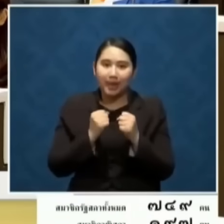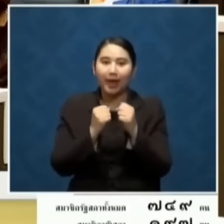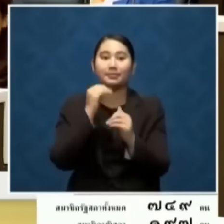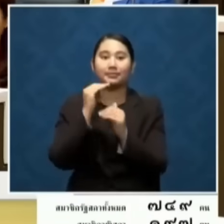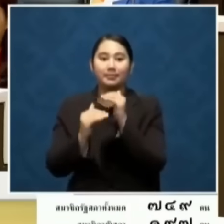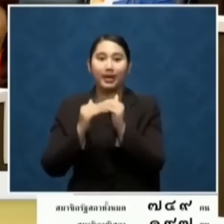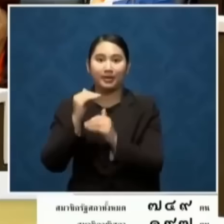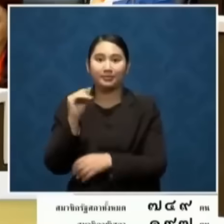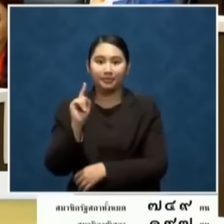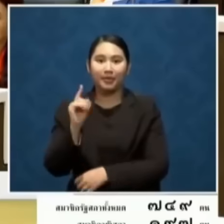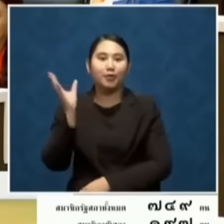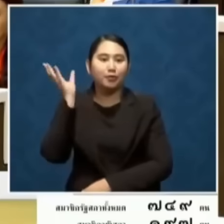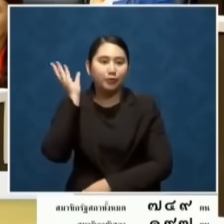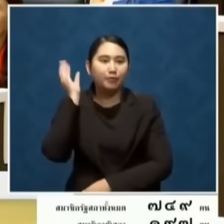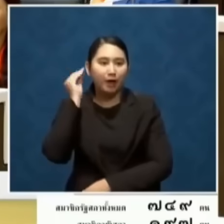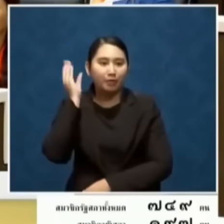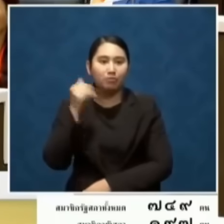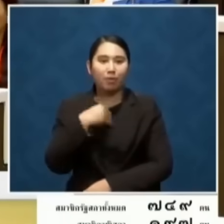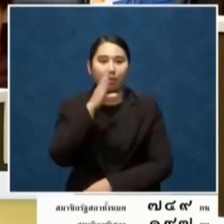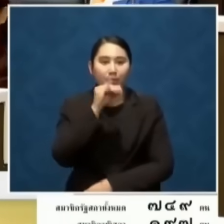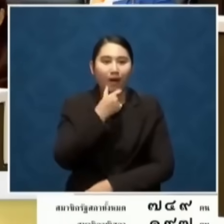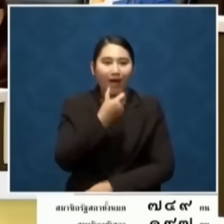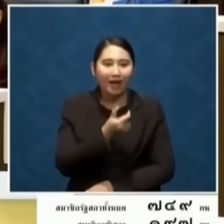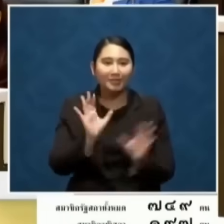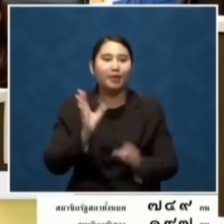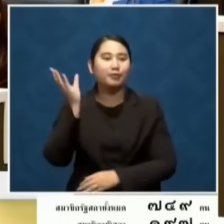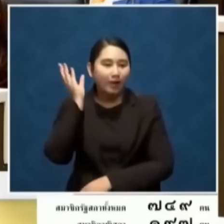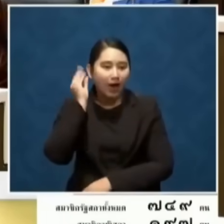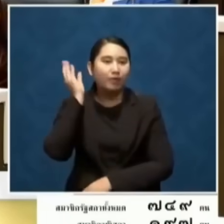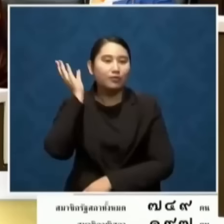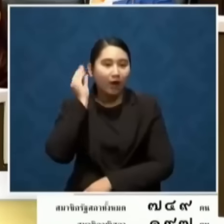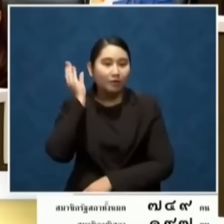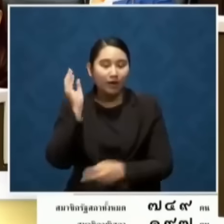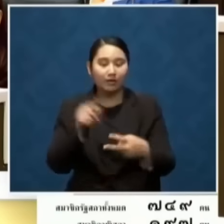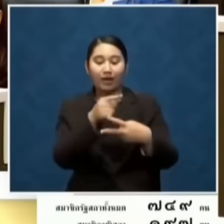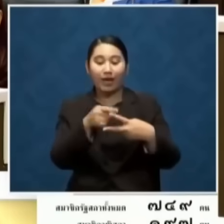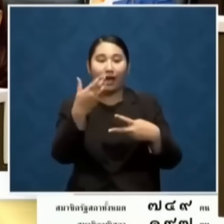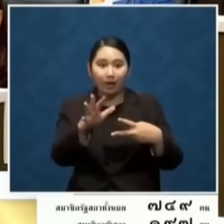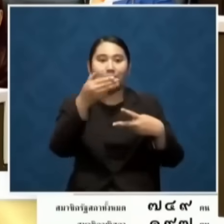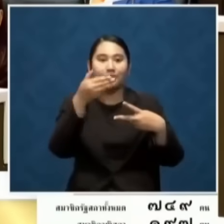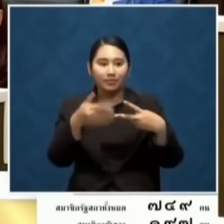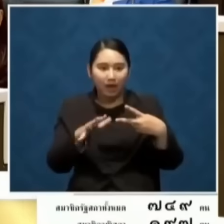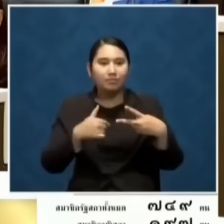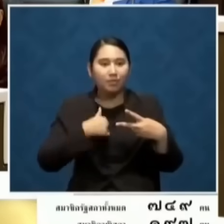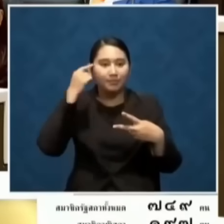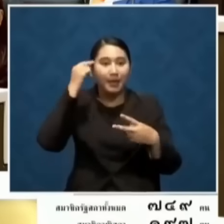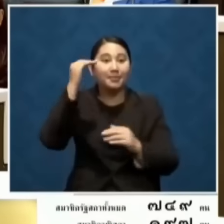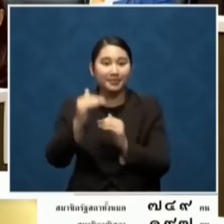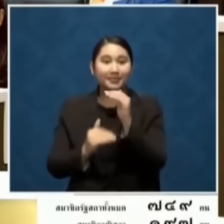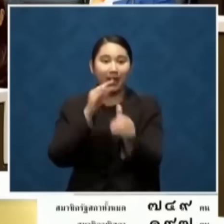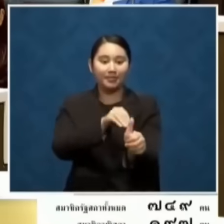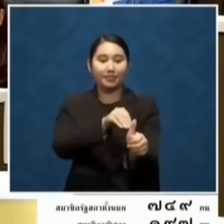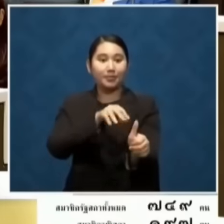ผลคือทางออกของประเทศในชุดความคิดที่ขัดแย้งที่เกิดขึ้นนายพิธาบอกว่าไม่เห็นด้วยค่ะกับข้อกังวล